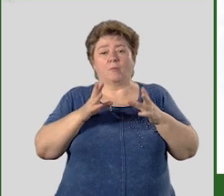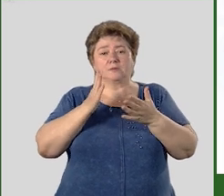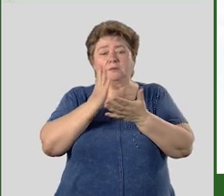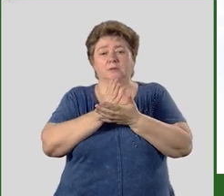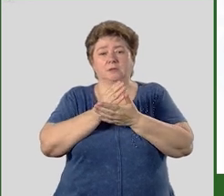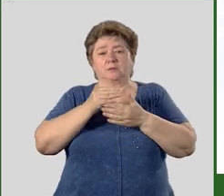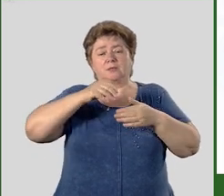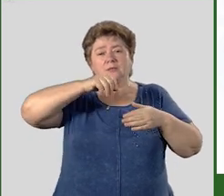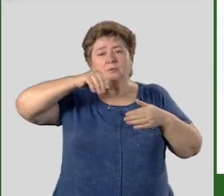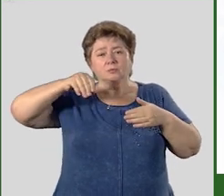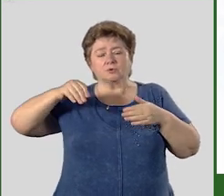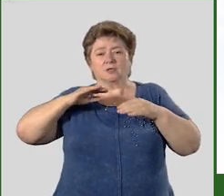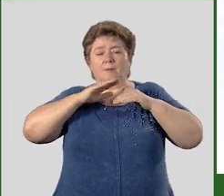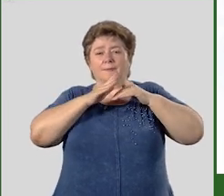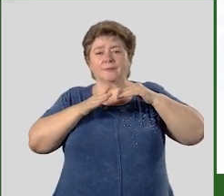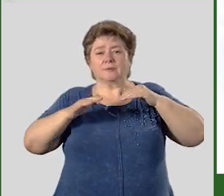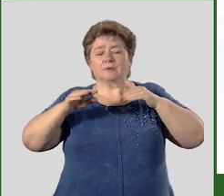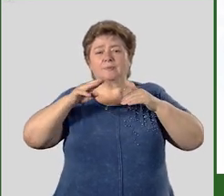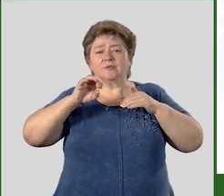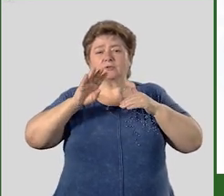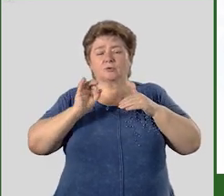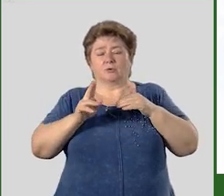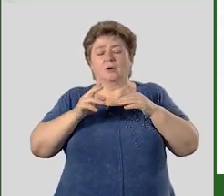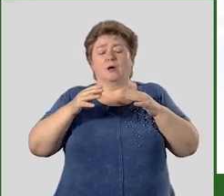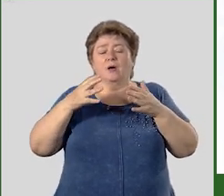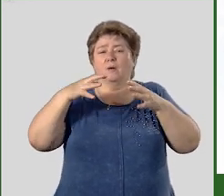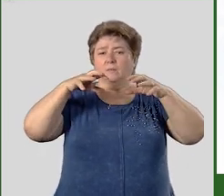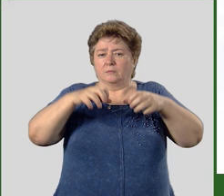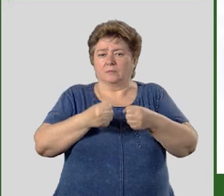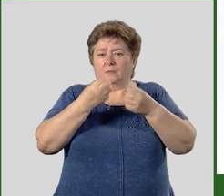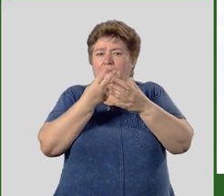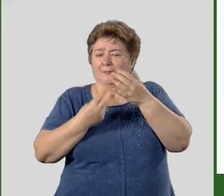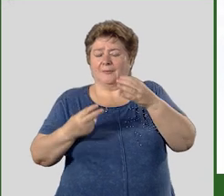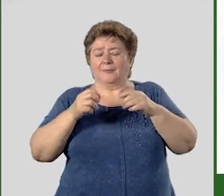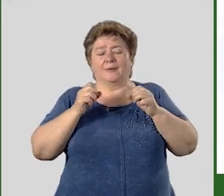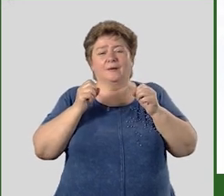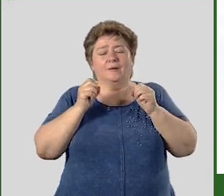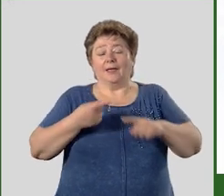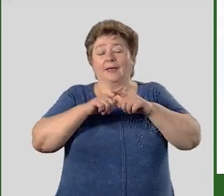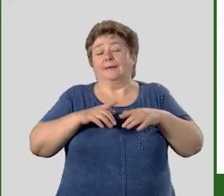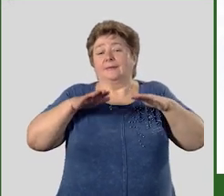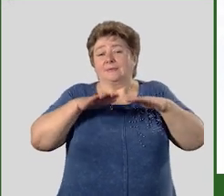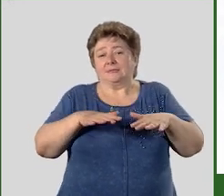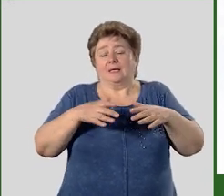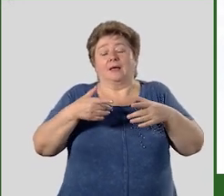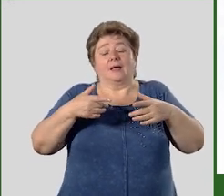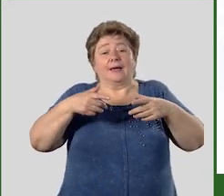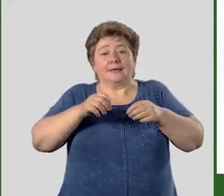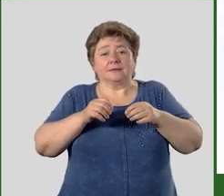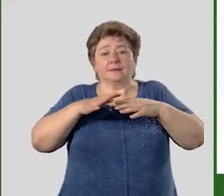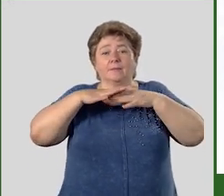опасны сыпучие пески, своеобразные ловушки пустынь. Это участки,